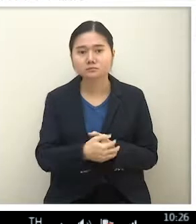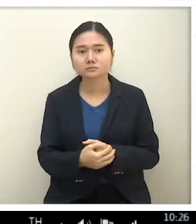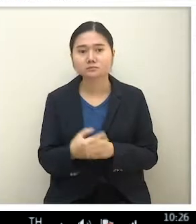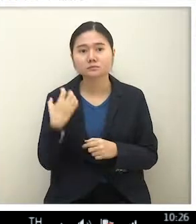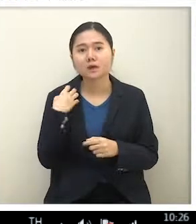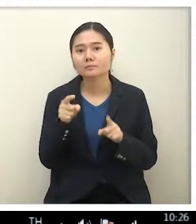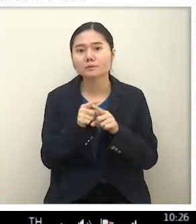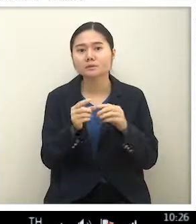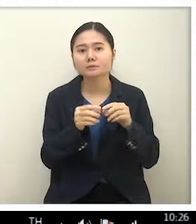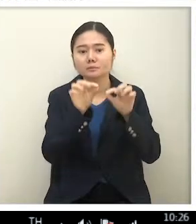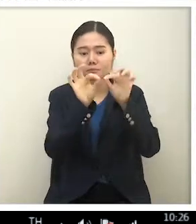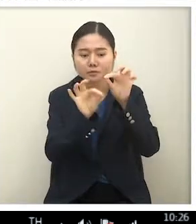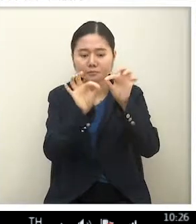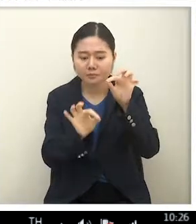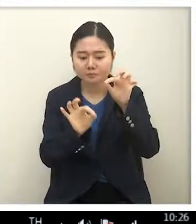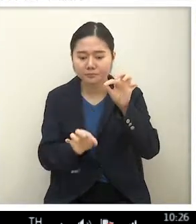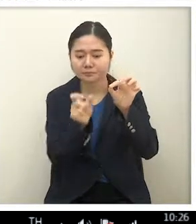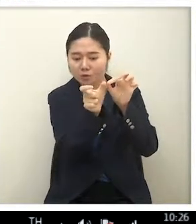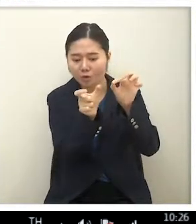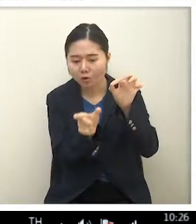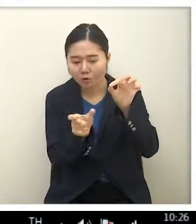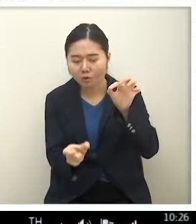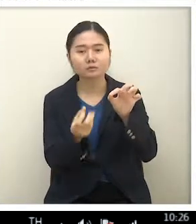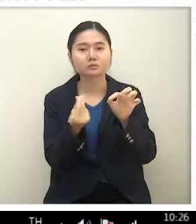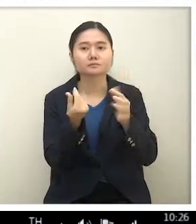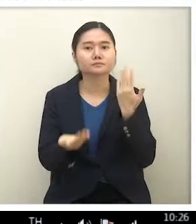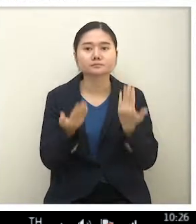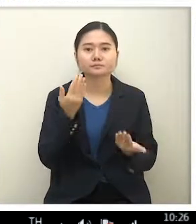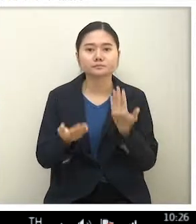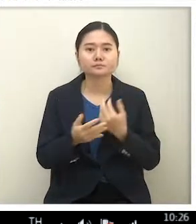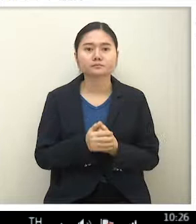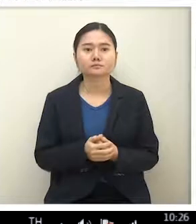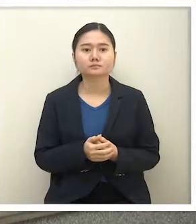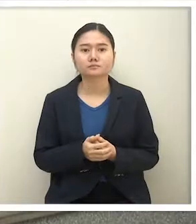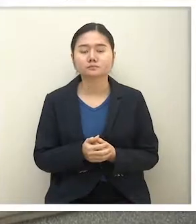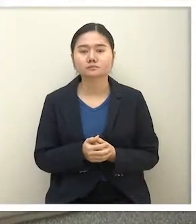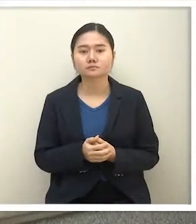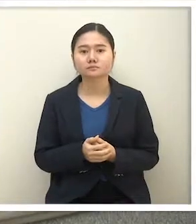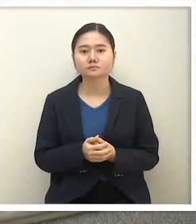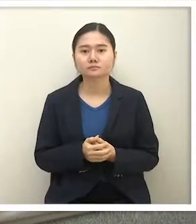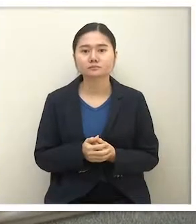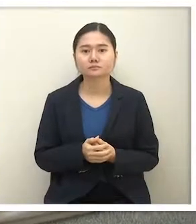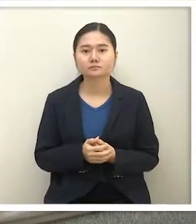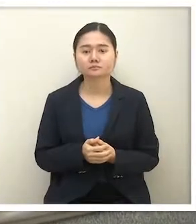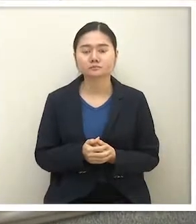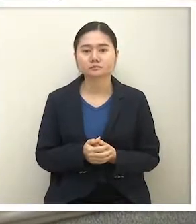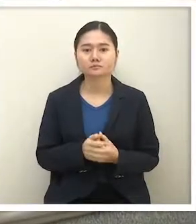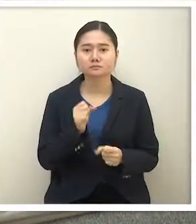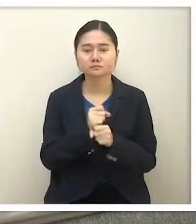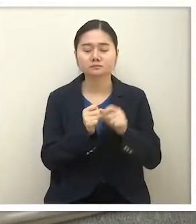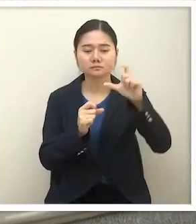ข้อก็ได้กูจะเอาสักช่วงงวงกูจะเอาสัก